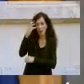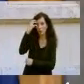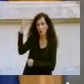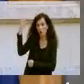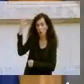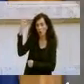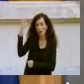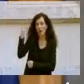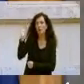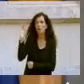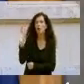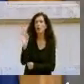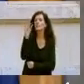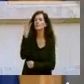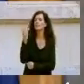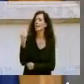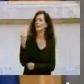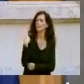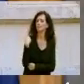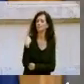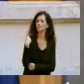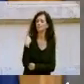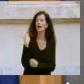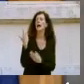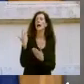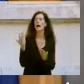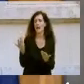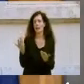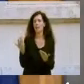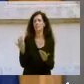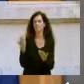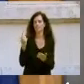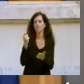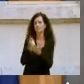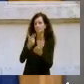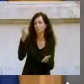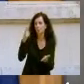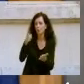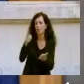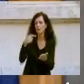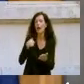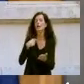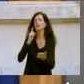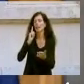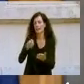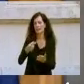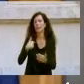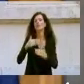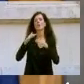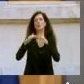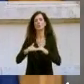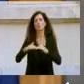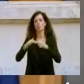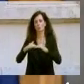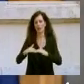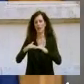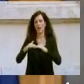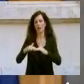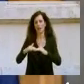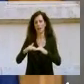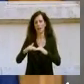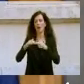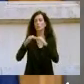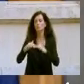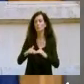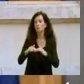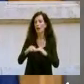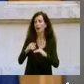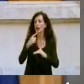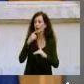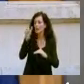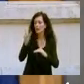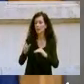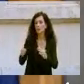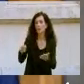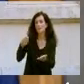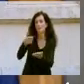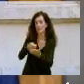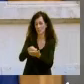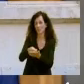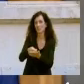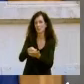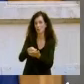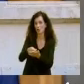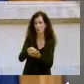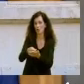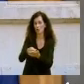non sia così tale così cospicuo ovviamente dovremo tutelare l'interesse anche dell'investitore in questo caso